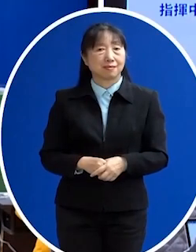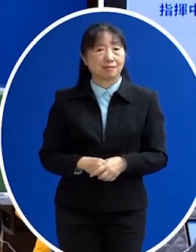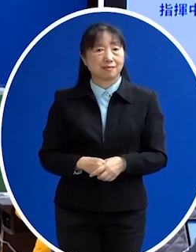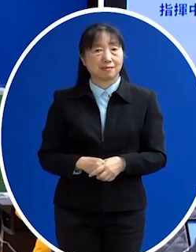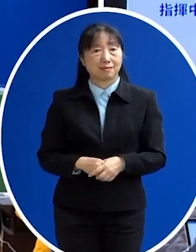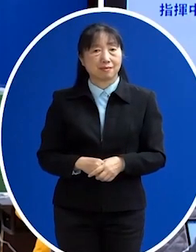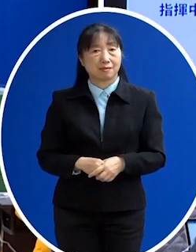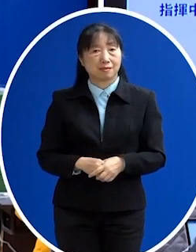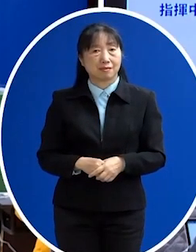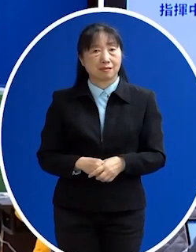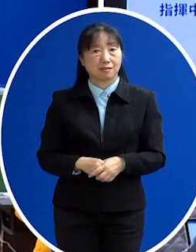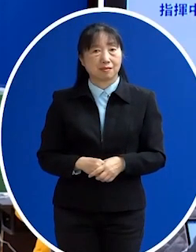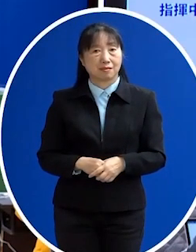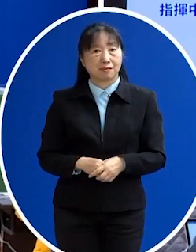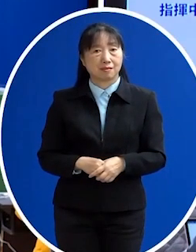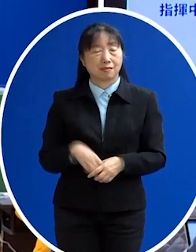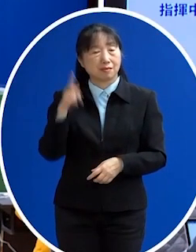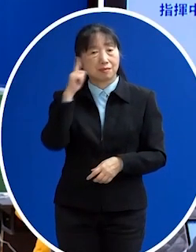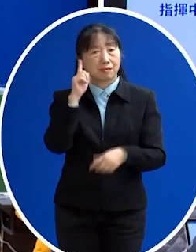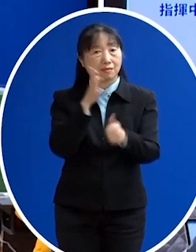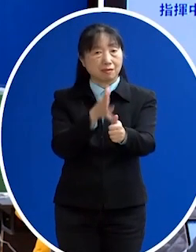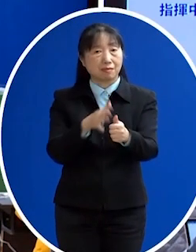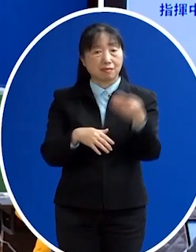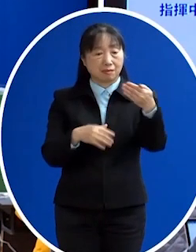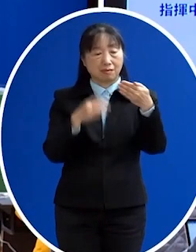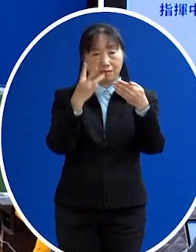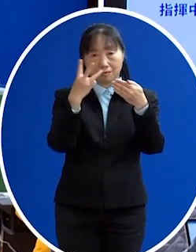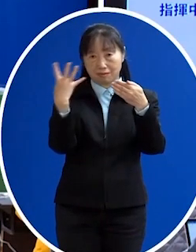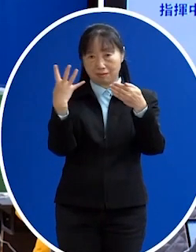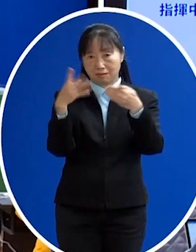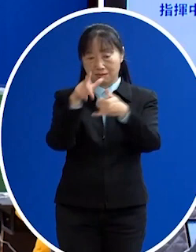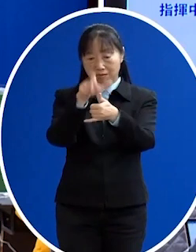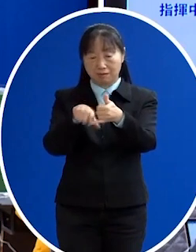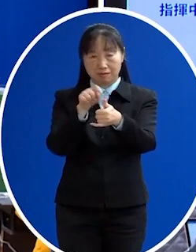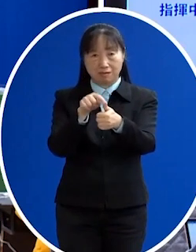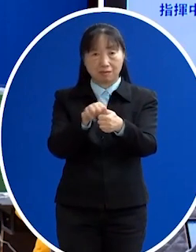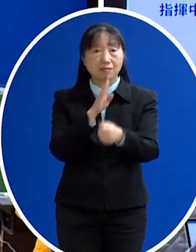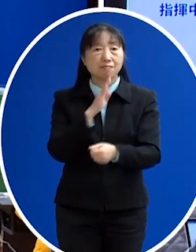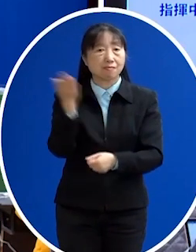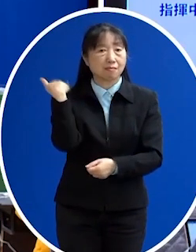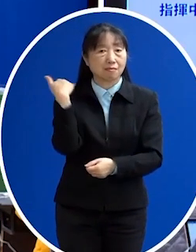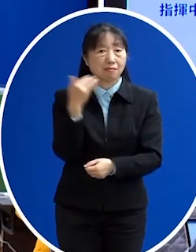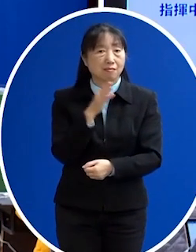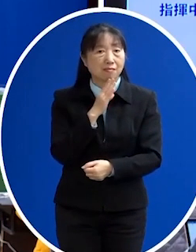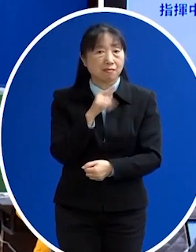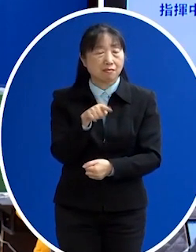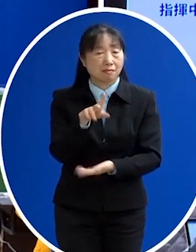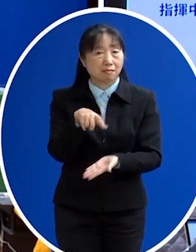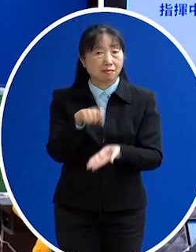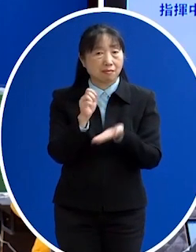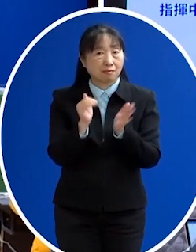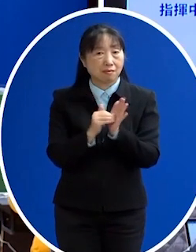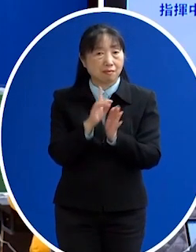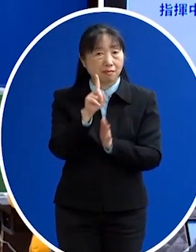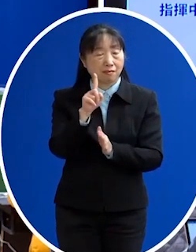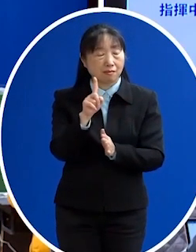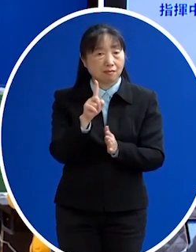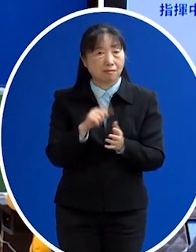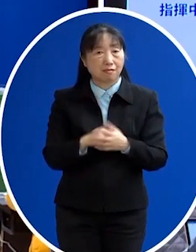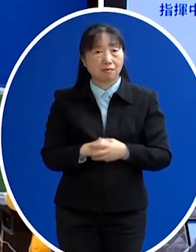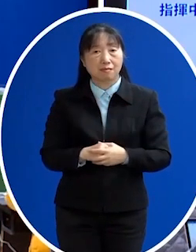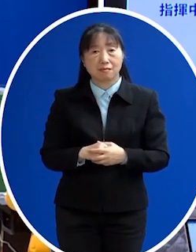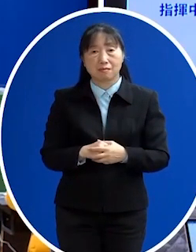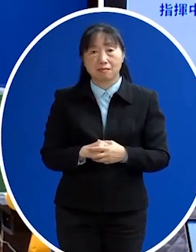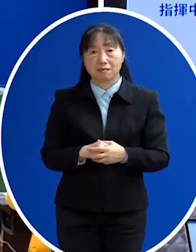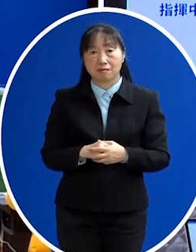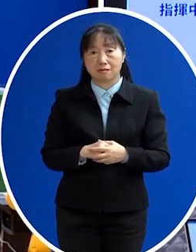部长好，想请教关于今天这个案934，它是不是之前就是我们之前有提到说有一个有